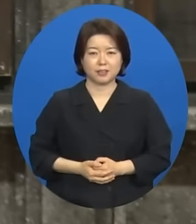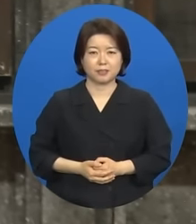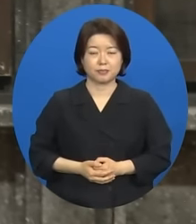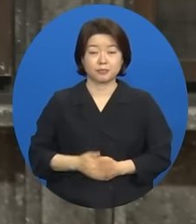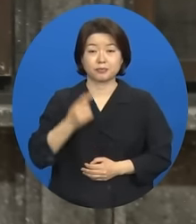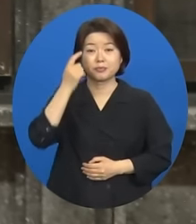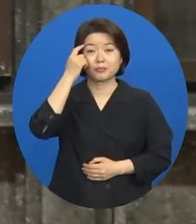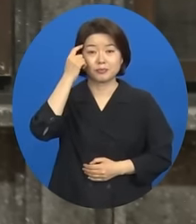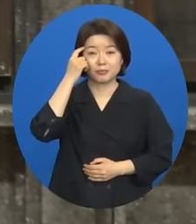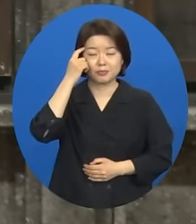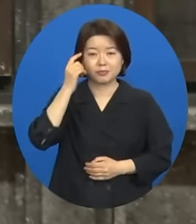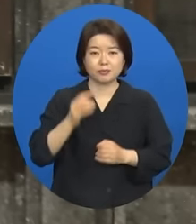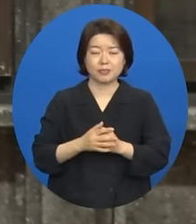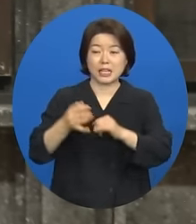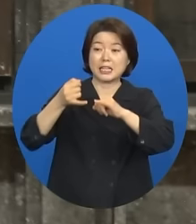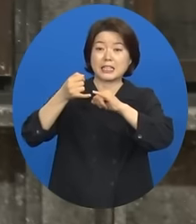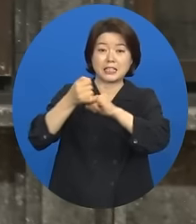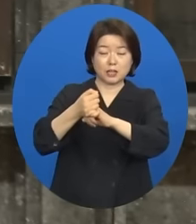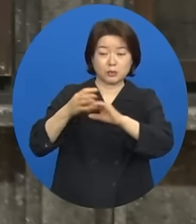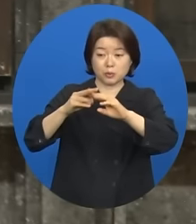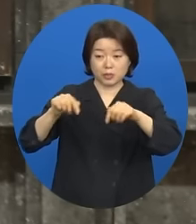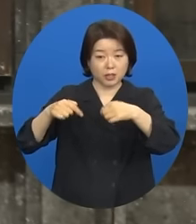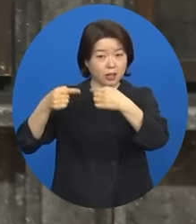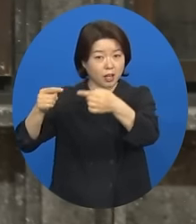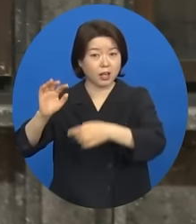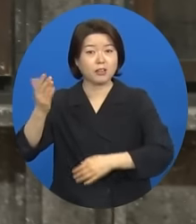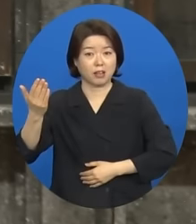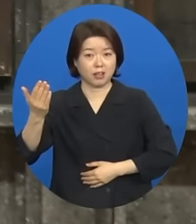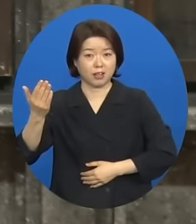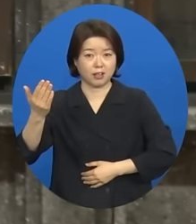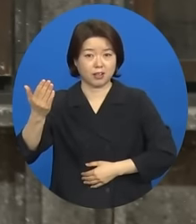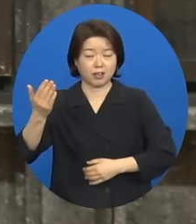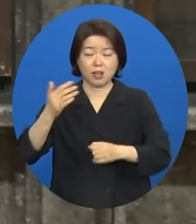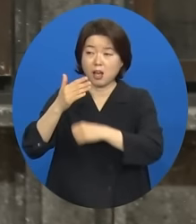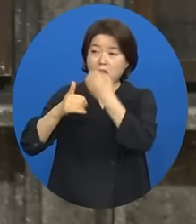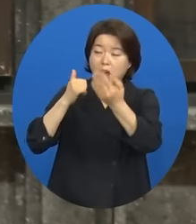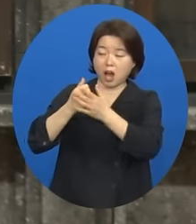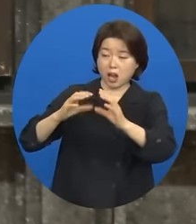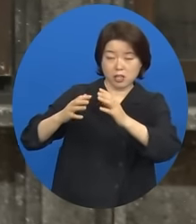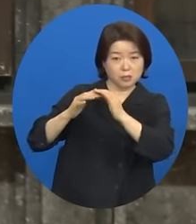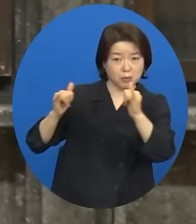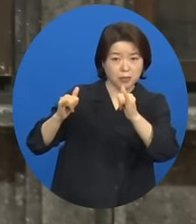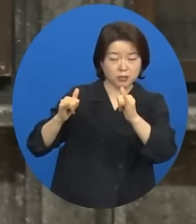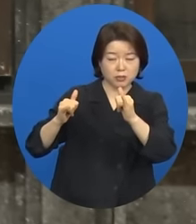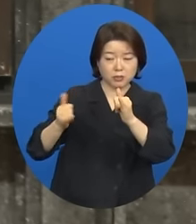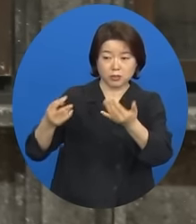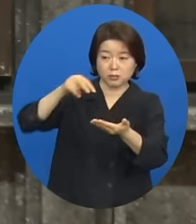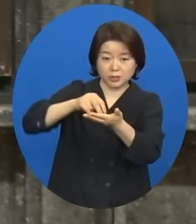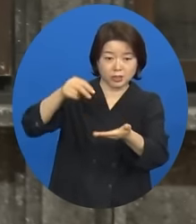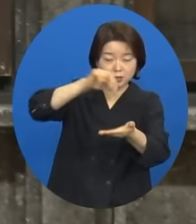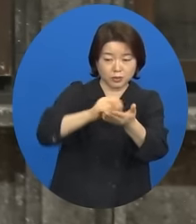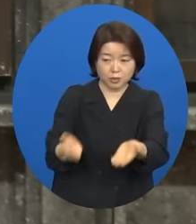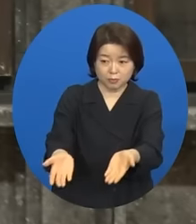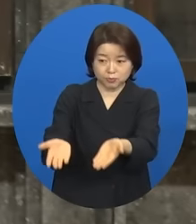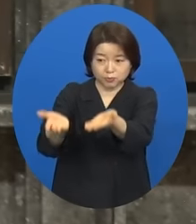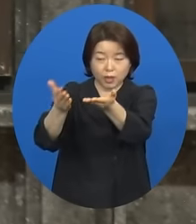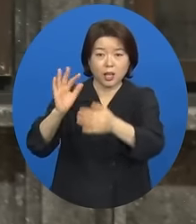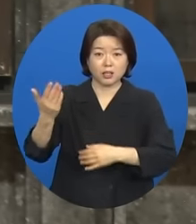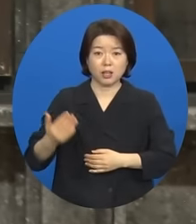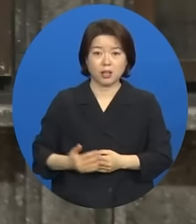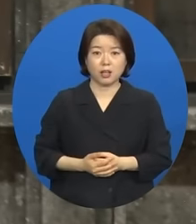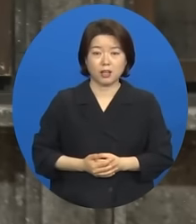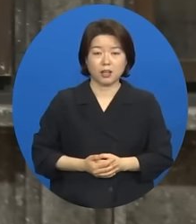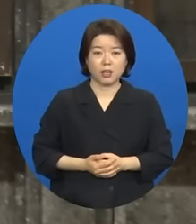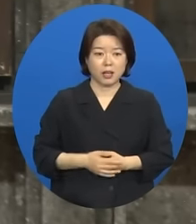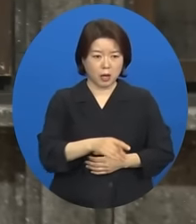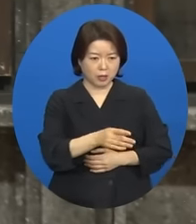왜요? 약속의 땅에 들어가야 돼요. 하나님의 백성을 세워야 되는데 타고난